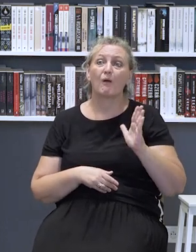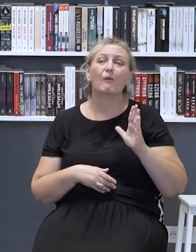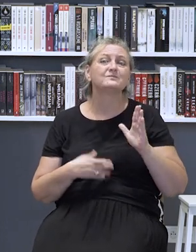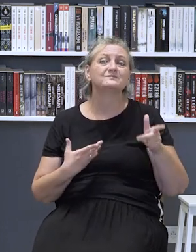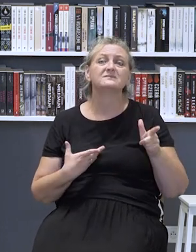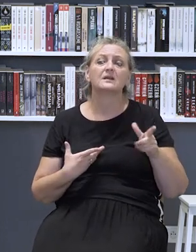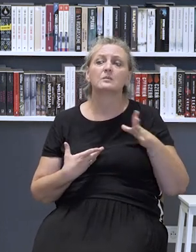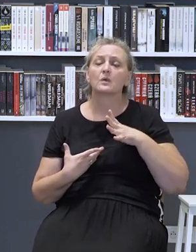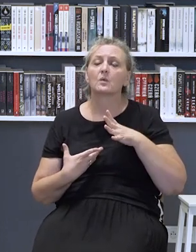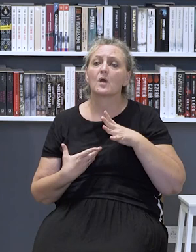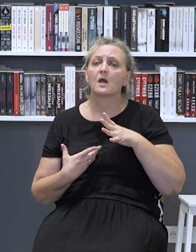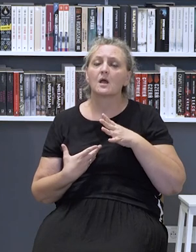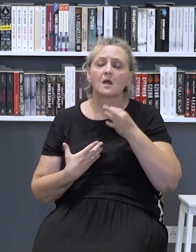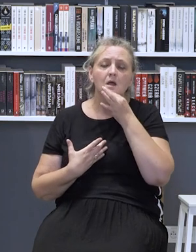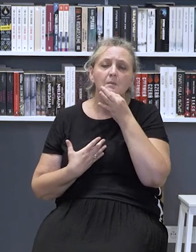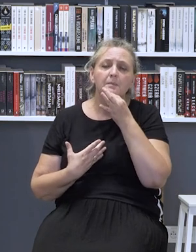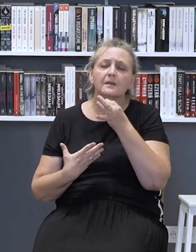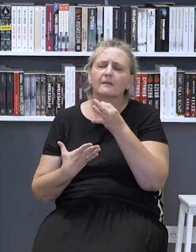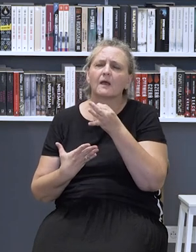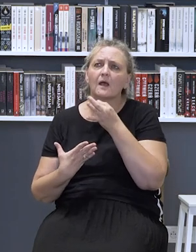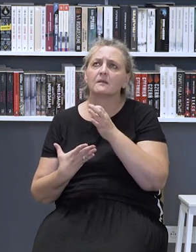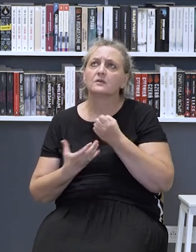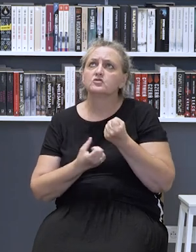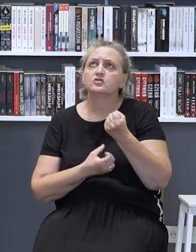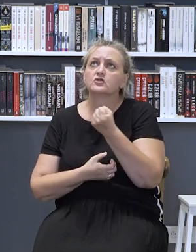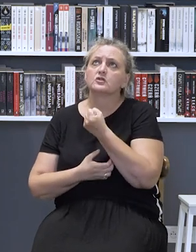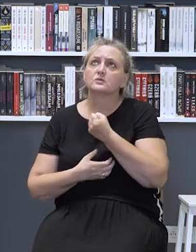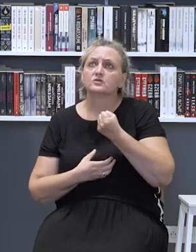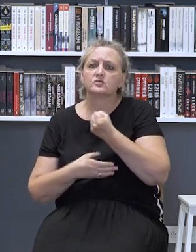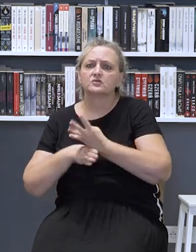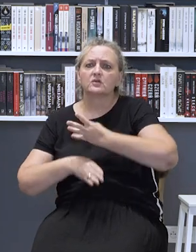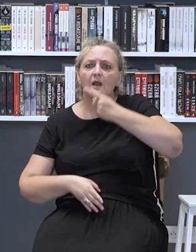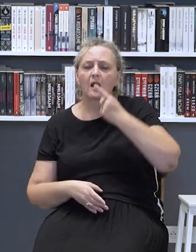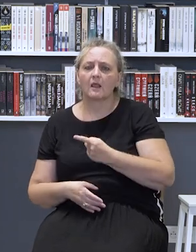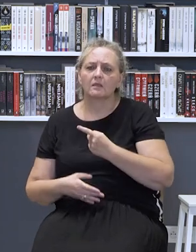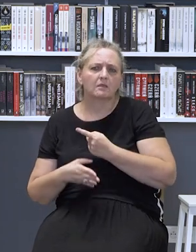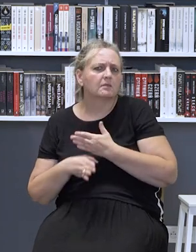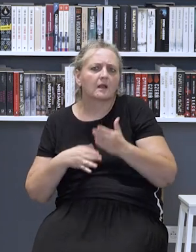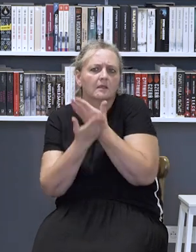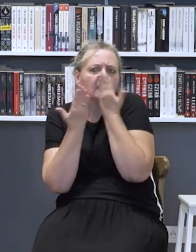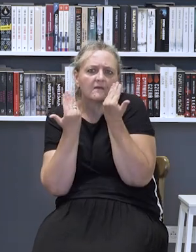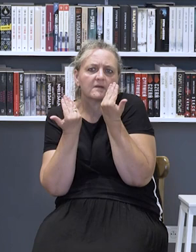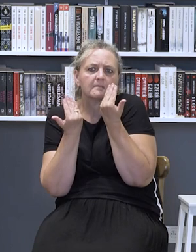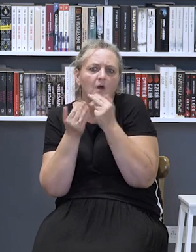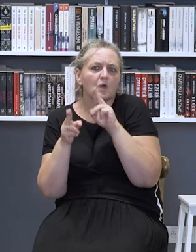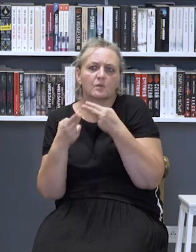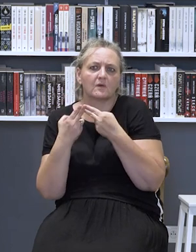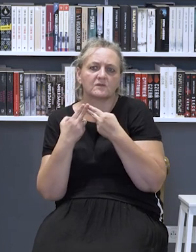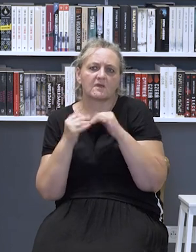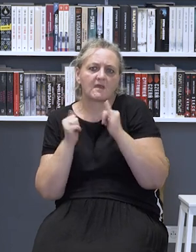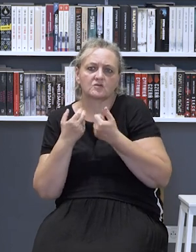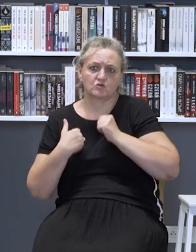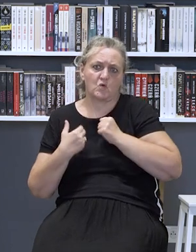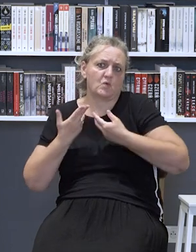wyrażenia pytania, z którym się chodzi przez 40 lat. Ja dalej nie wiem, nie? Ale teraz już mogę to